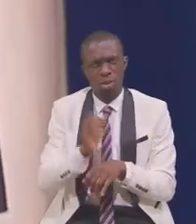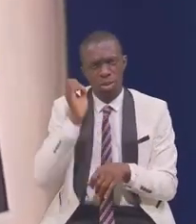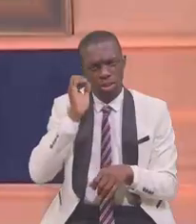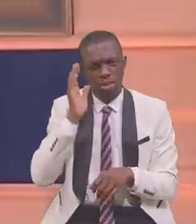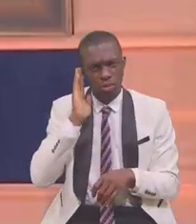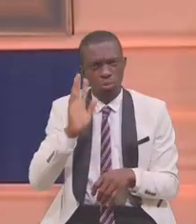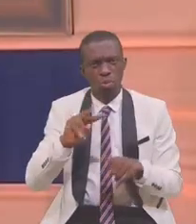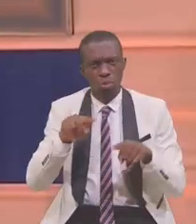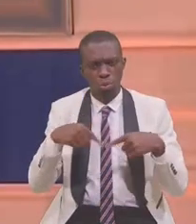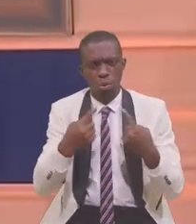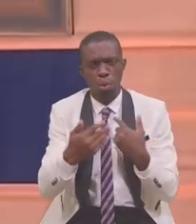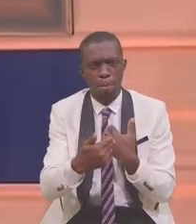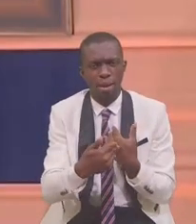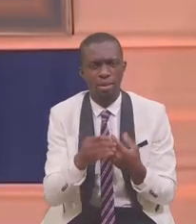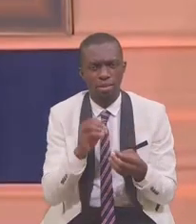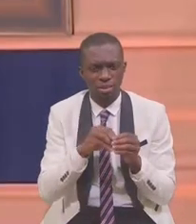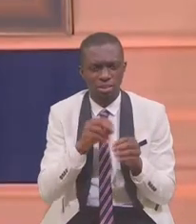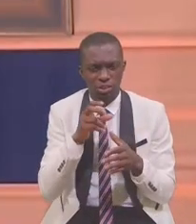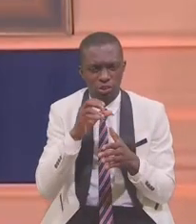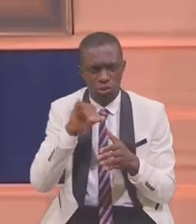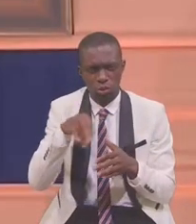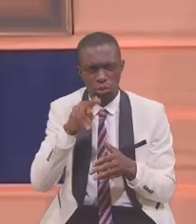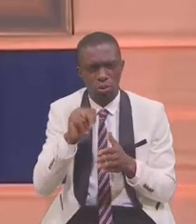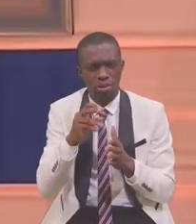Jean 17, et le